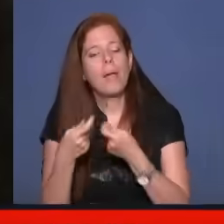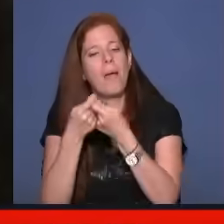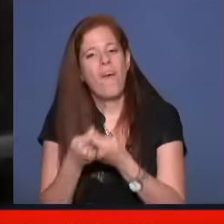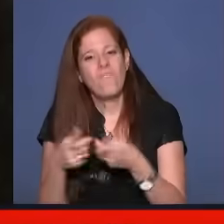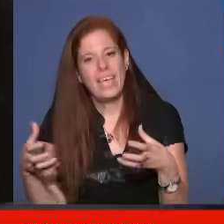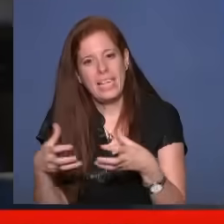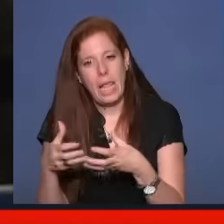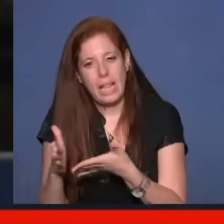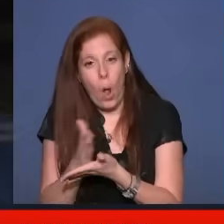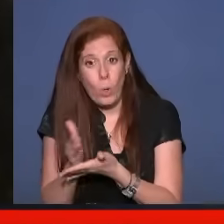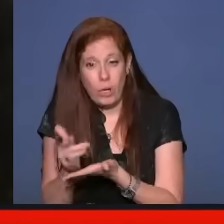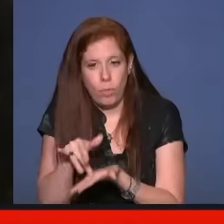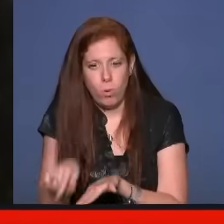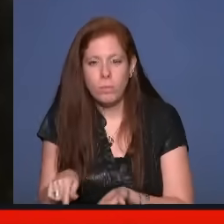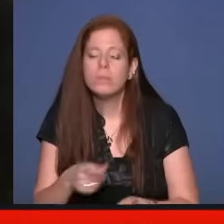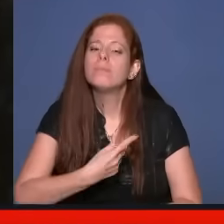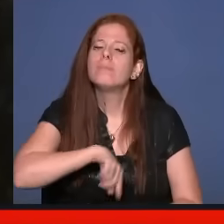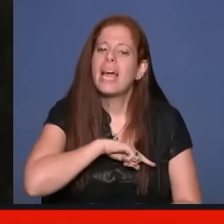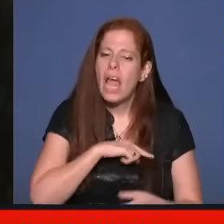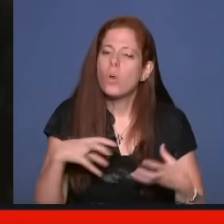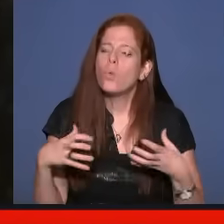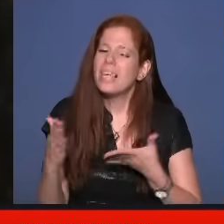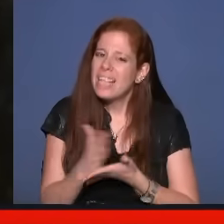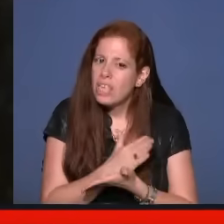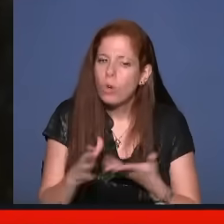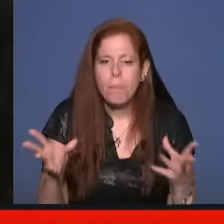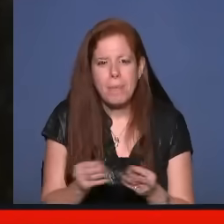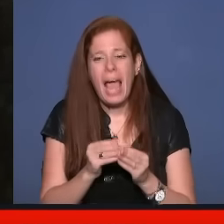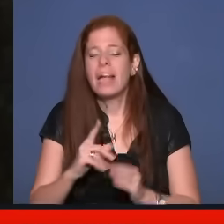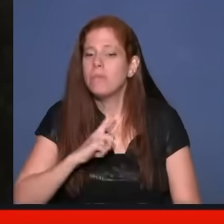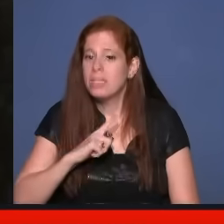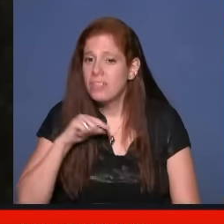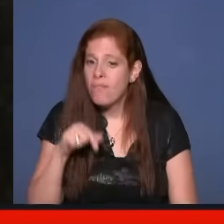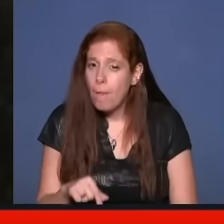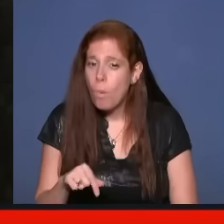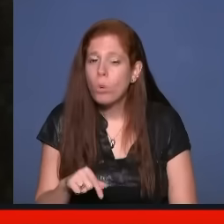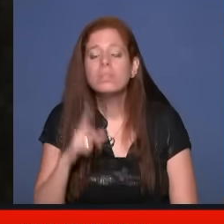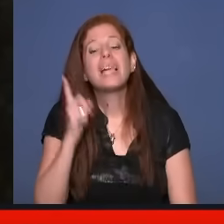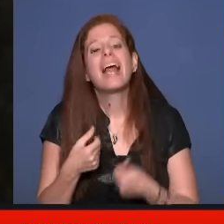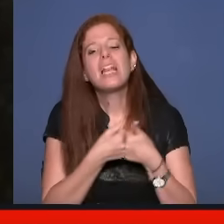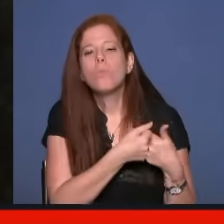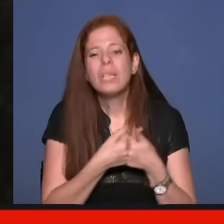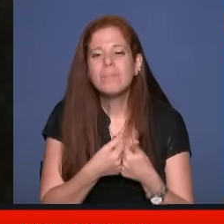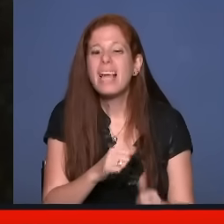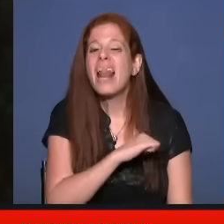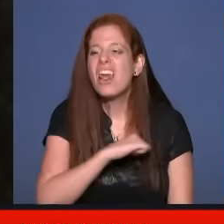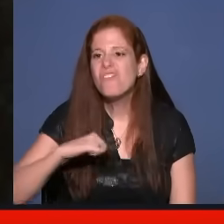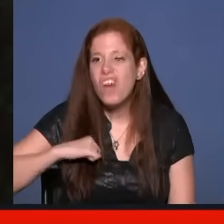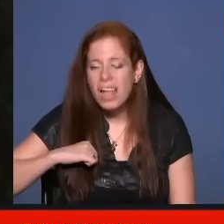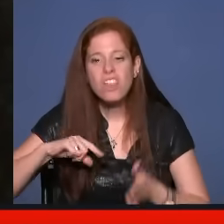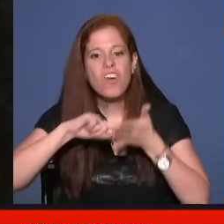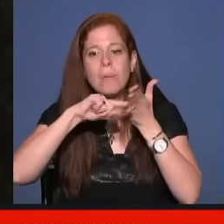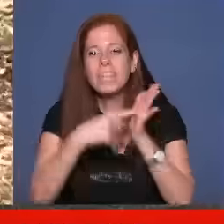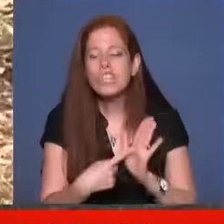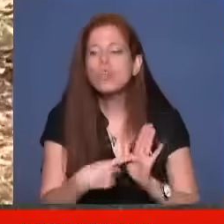המקומית. שאנחנו כיתת הכוננות יחד עם הכוח הצבאי שנמצא פה, צריך להתמודד עם זה לבד, אני